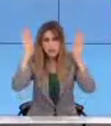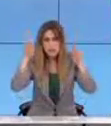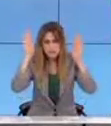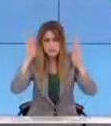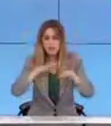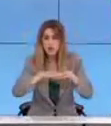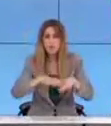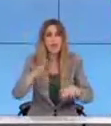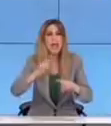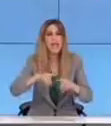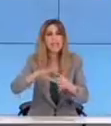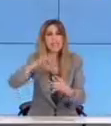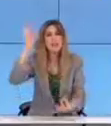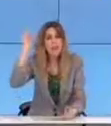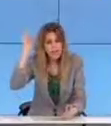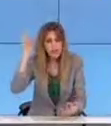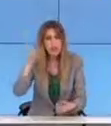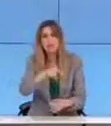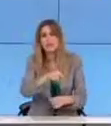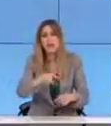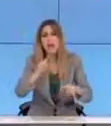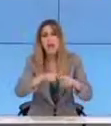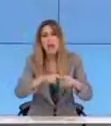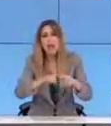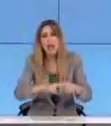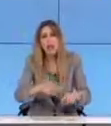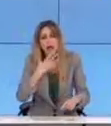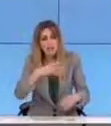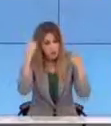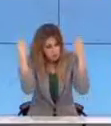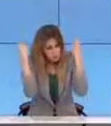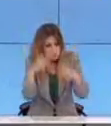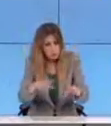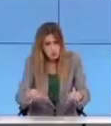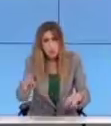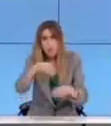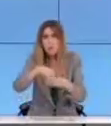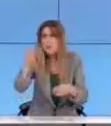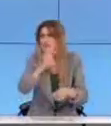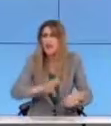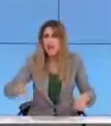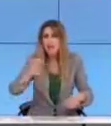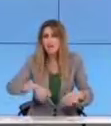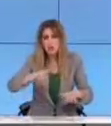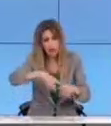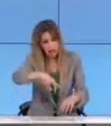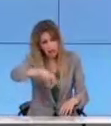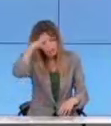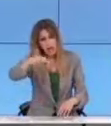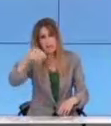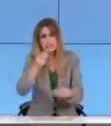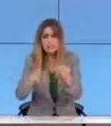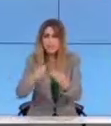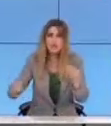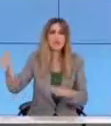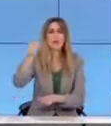Ευρώπης. Αποδείχθηκε μέσα από την προσπάθεια που κάναμε και κάνατε κυρίως εσείς,